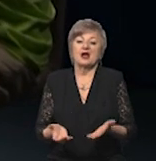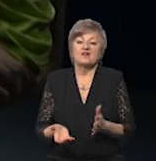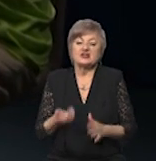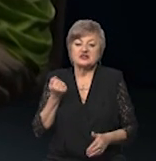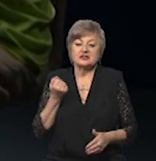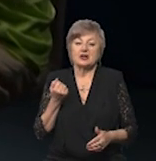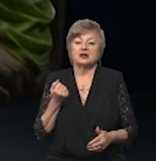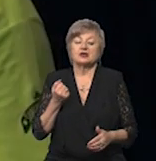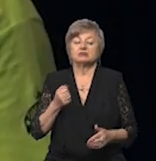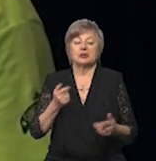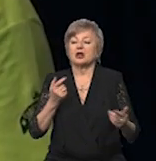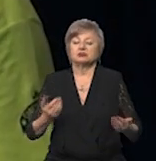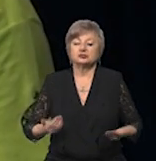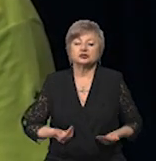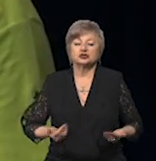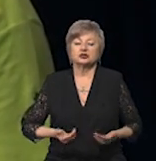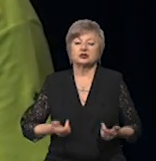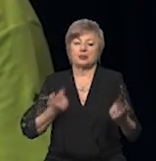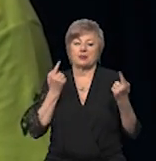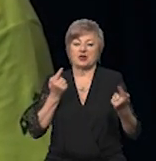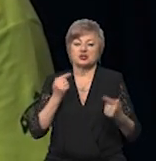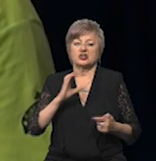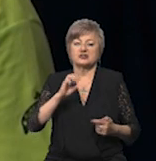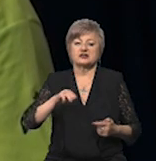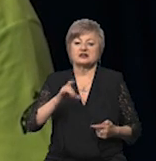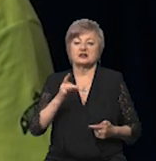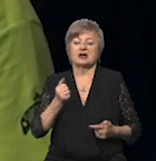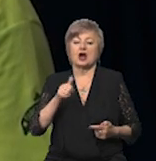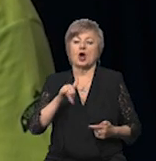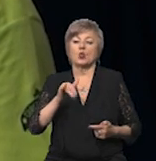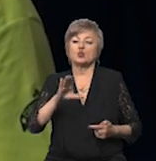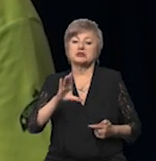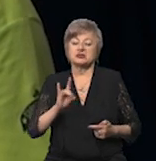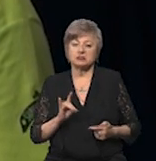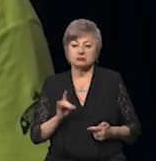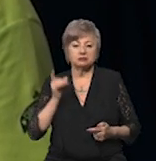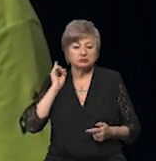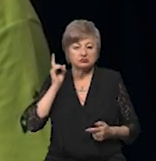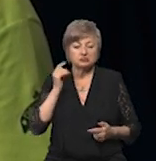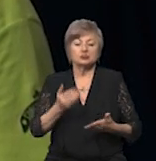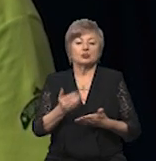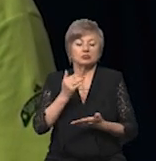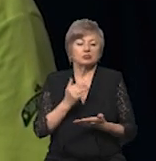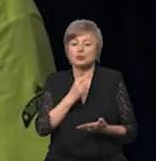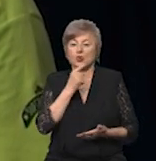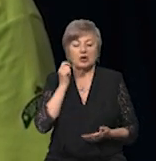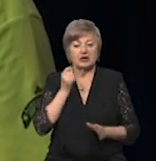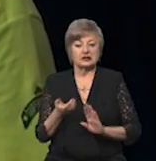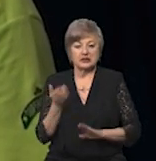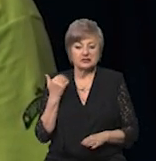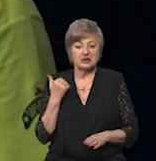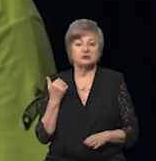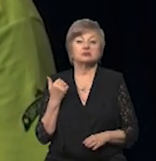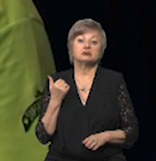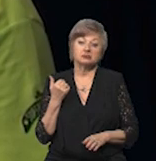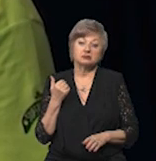великі страуси. Люди їх знищили. Десь 500 років тому останні погибли.